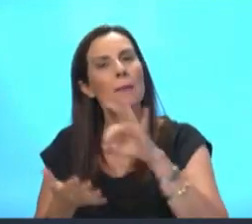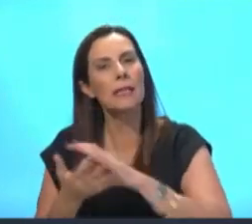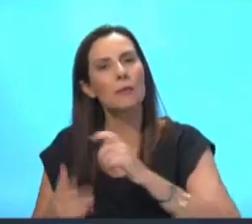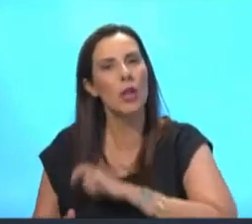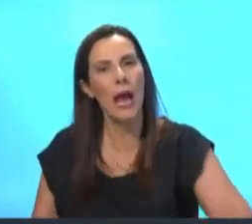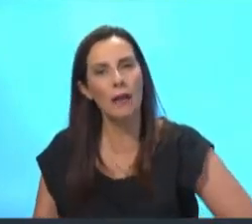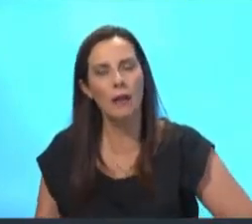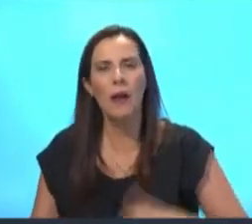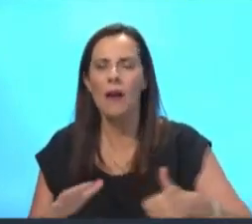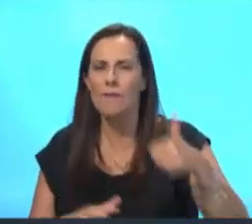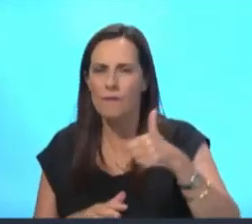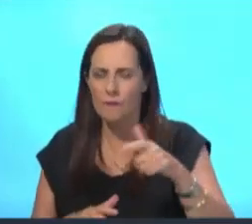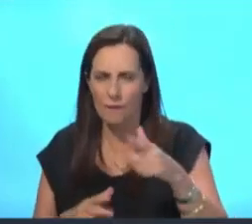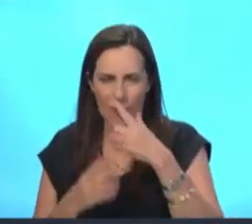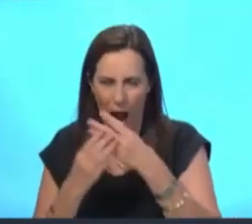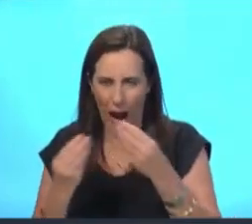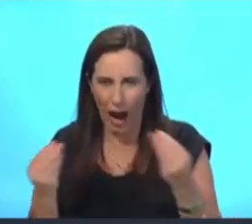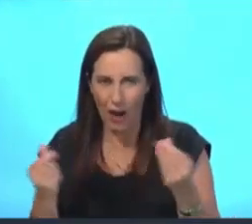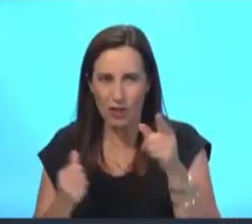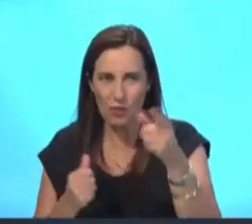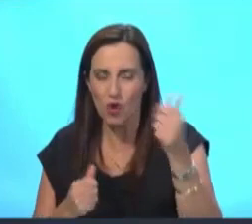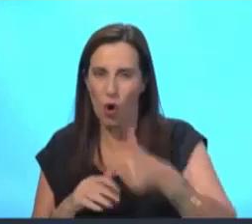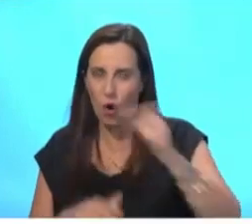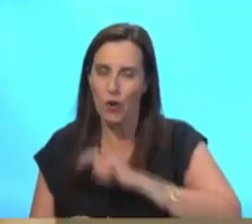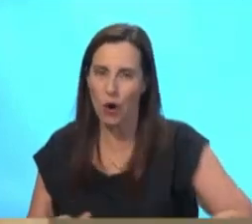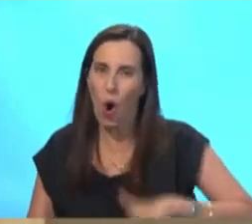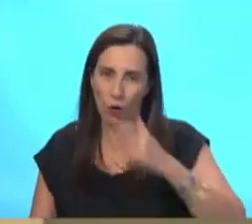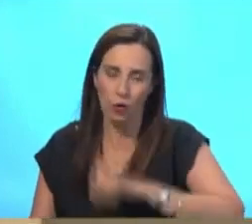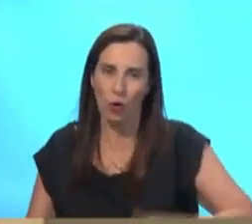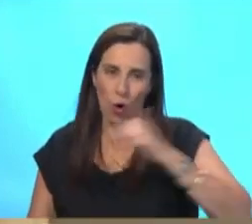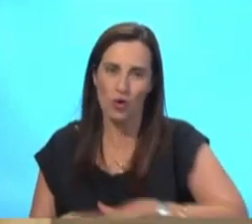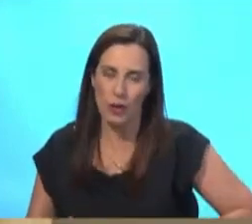והנהלת החשדות מעל ראשו של עוד ראש עיר בישראל נותרת בעינה.